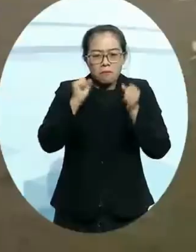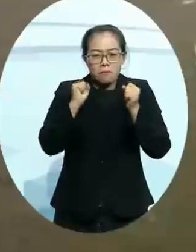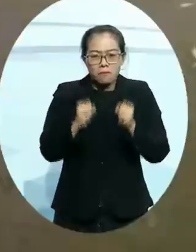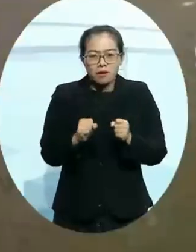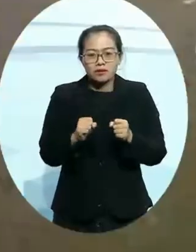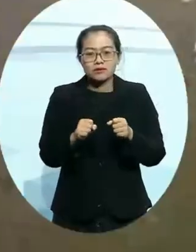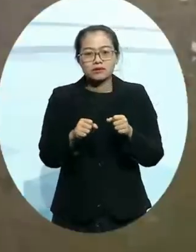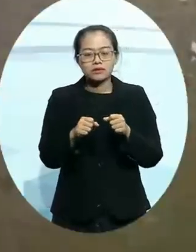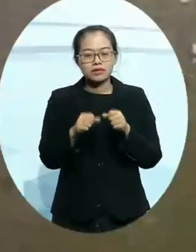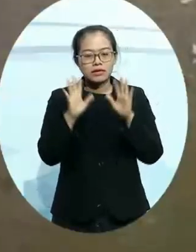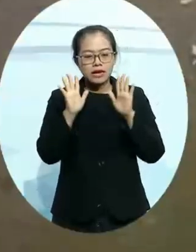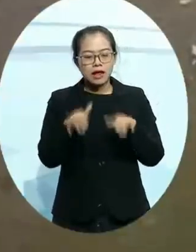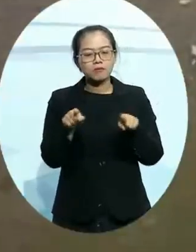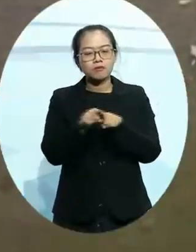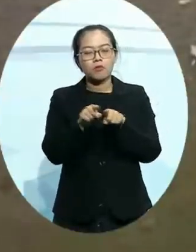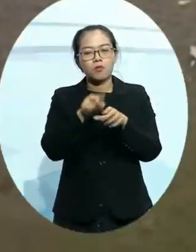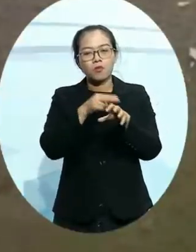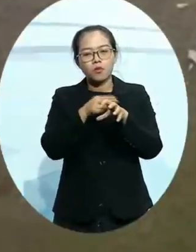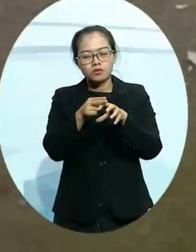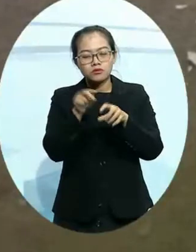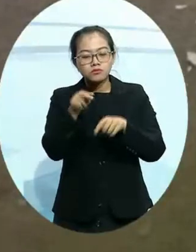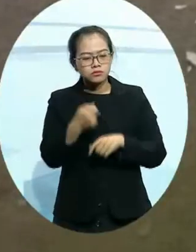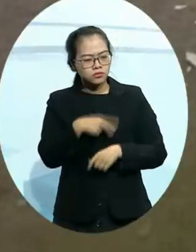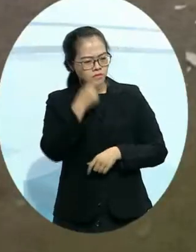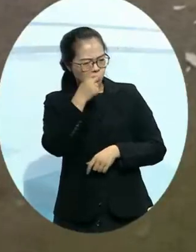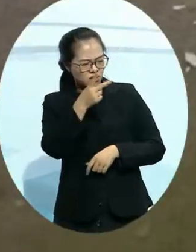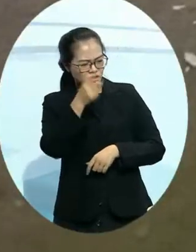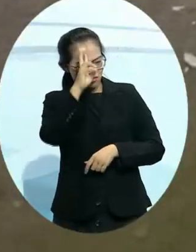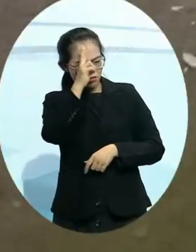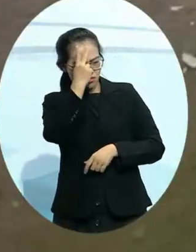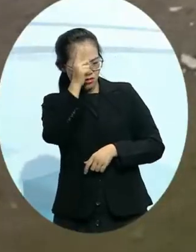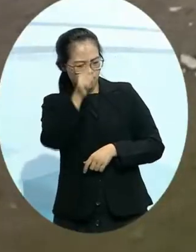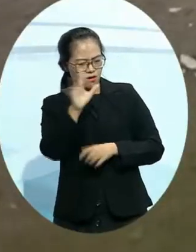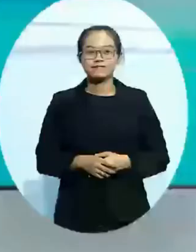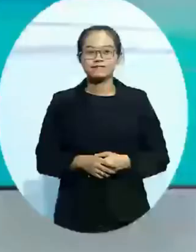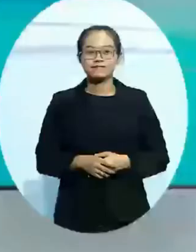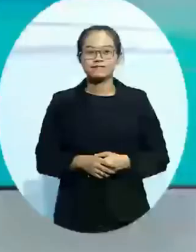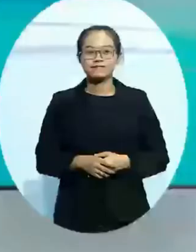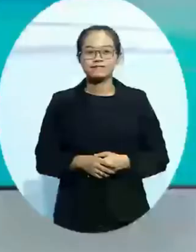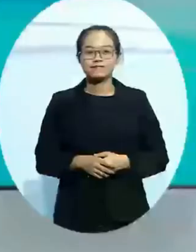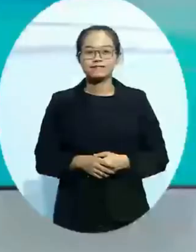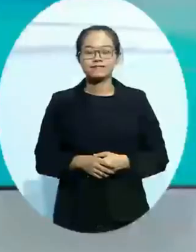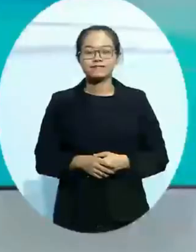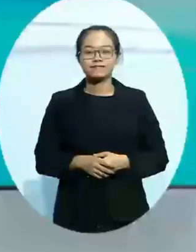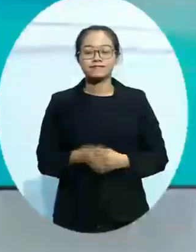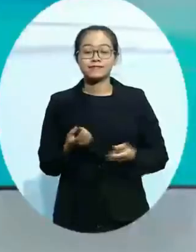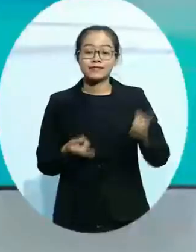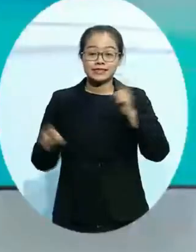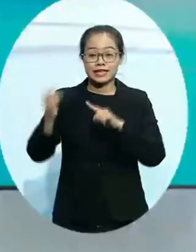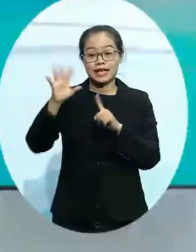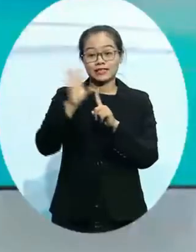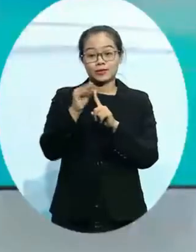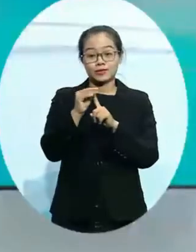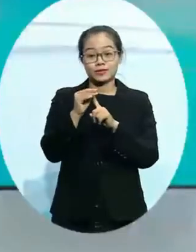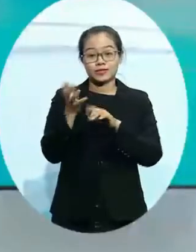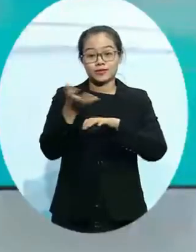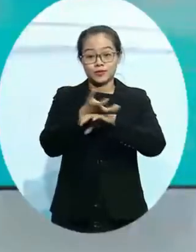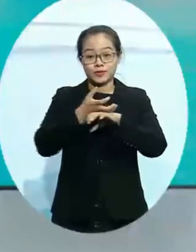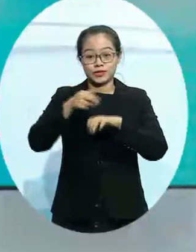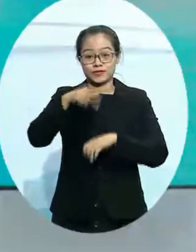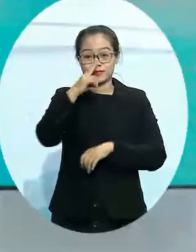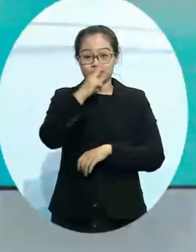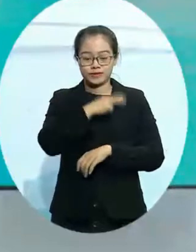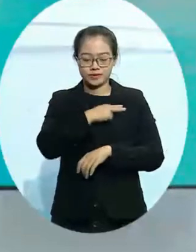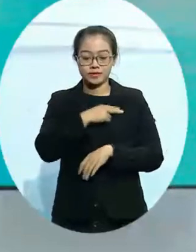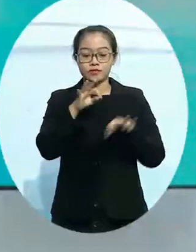khiến giới chức Colombia nghi ngờ vì trên bao bì không có ghi hạn sử dụng. Trở lại với các tin tức trong nước, tại thành phố